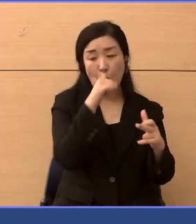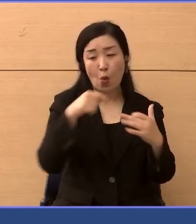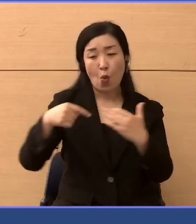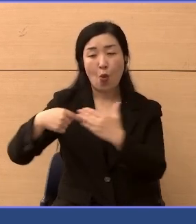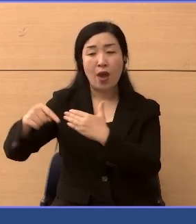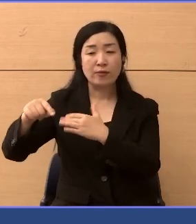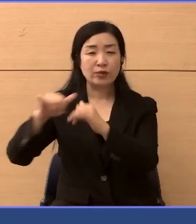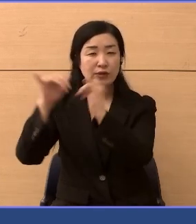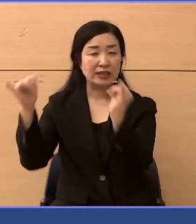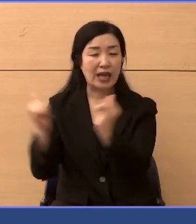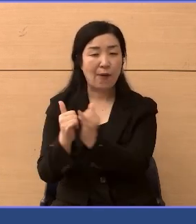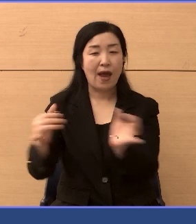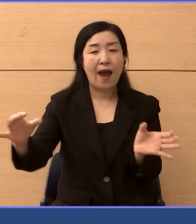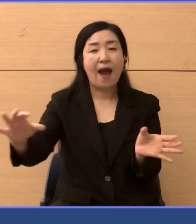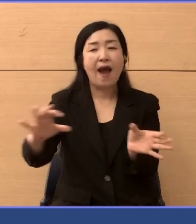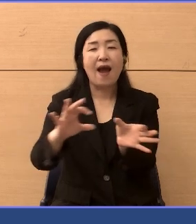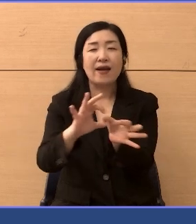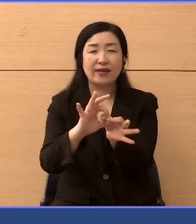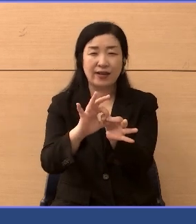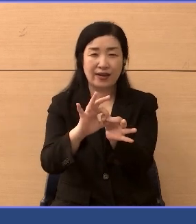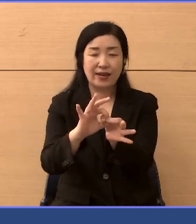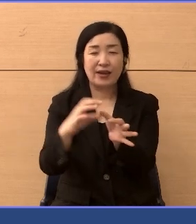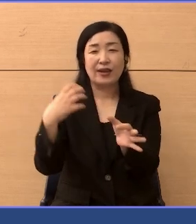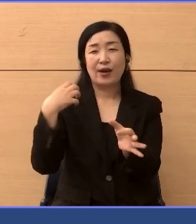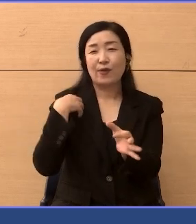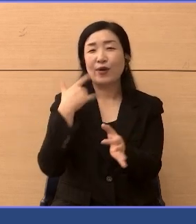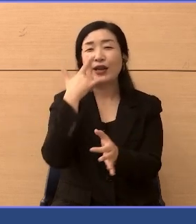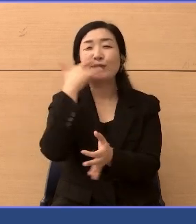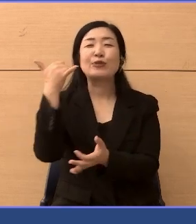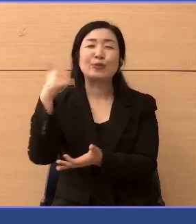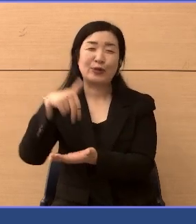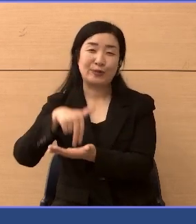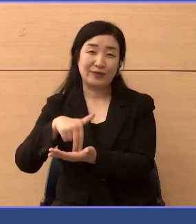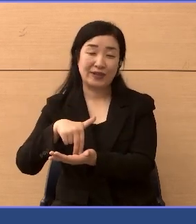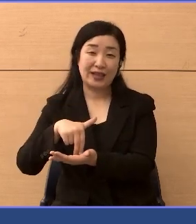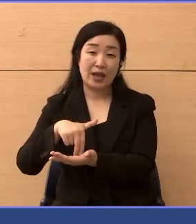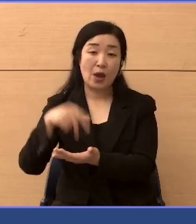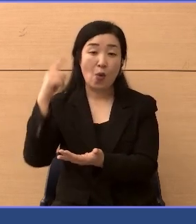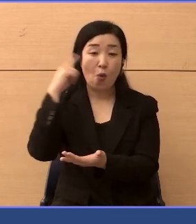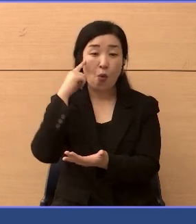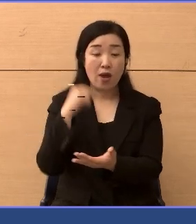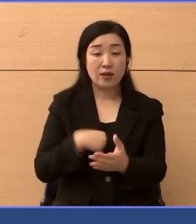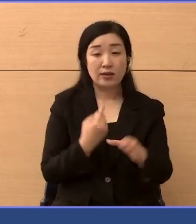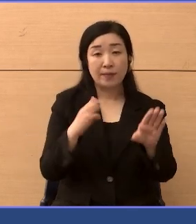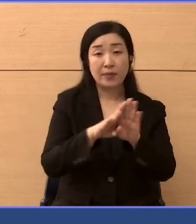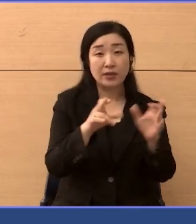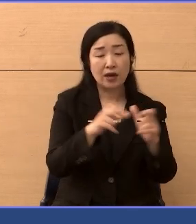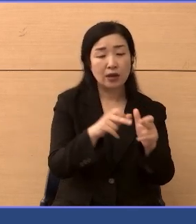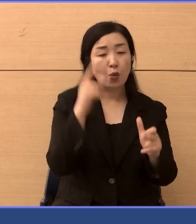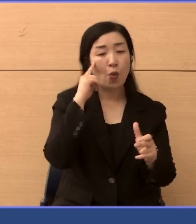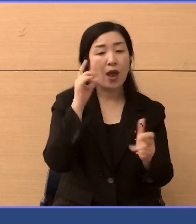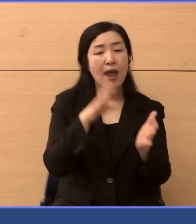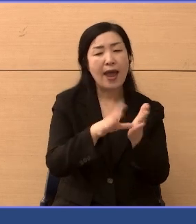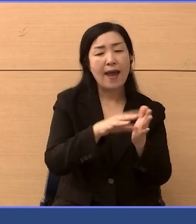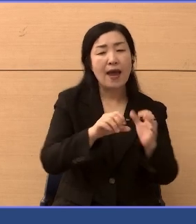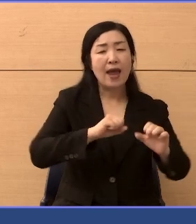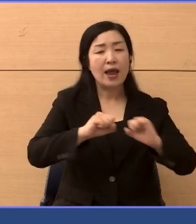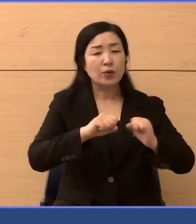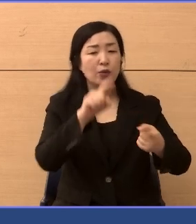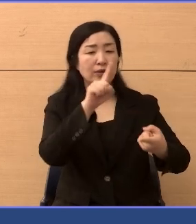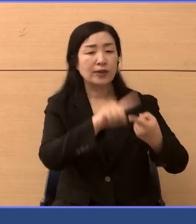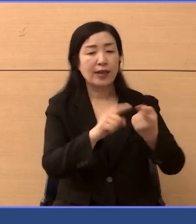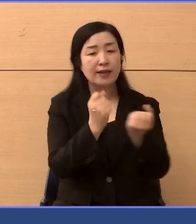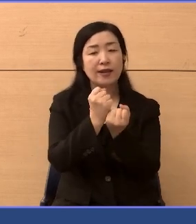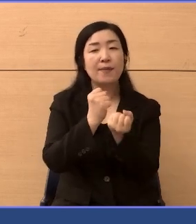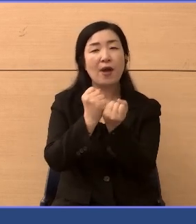why the 세상과의 individual is 중개인 역할을 behaving 해주는 the way they 경우가 are. 많습니다. 이 They are ASD 환자들이 ambassadors 왜 to their 이렇게 children 행동하는지에 either 대한 in 설명을 childhood